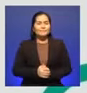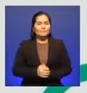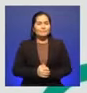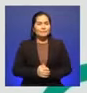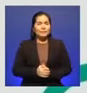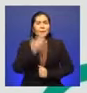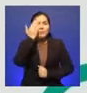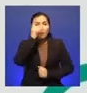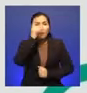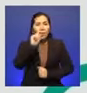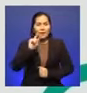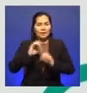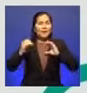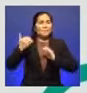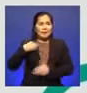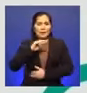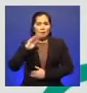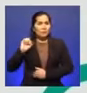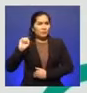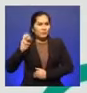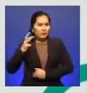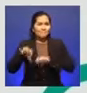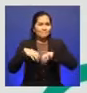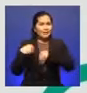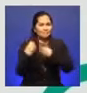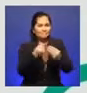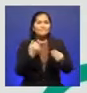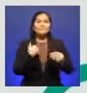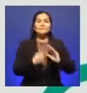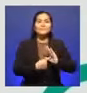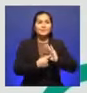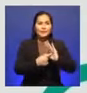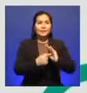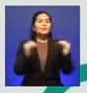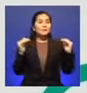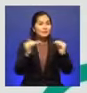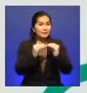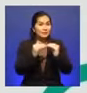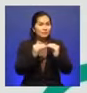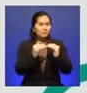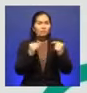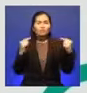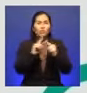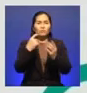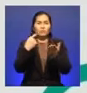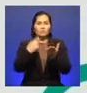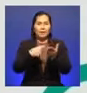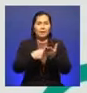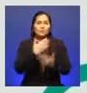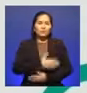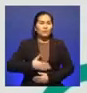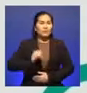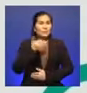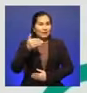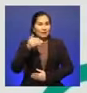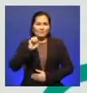มีระบบสวัสดิการที่ภาครัฐจัดไว้นะคะไม่ว่าจะเป็นสิทธิประกันหลักประกันสุขภาพแห่งชา